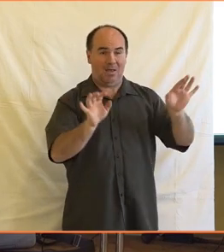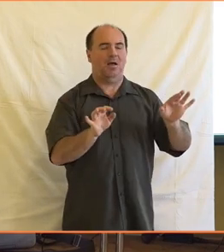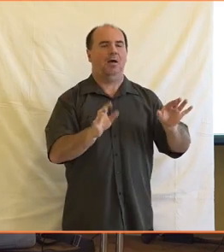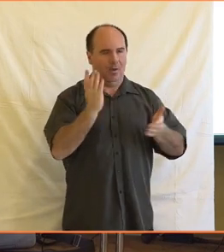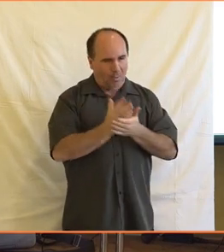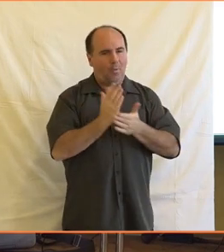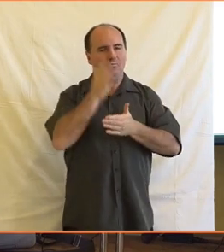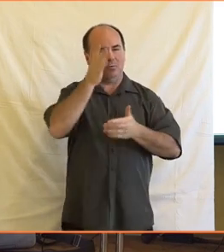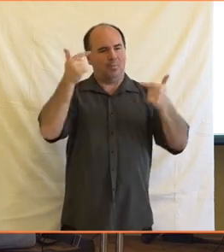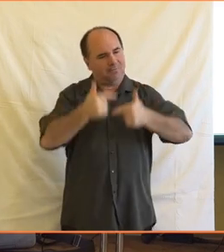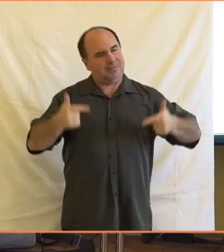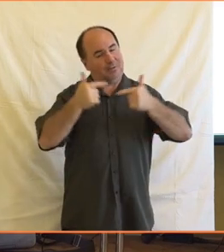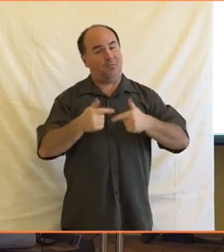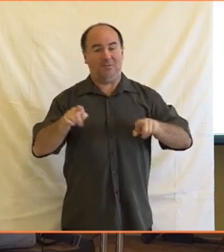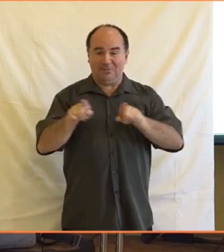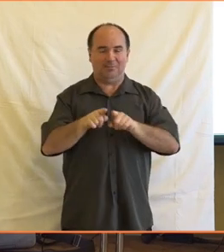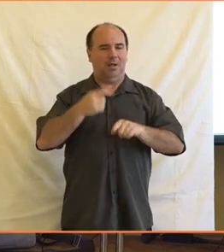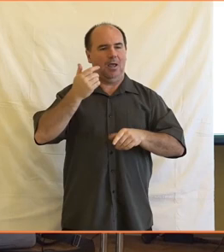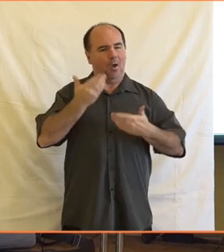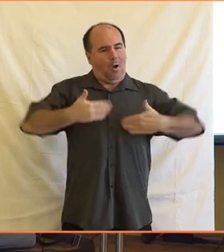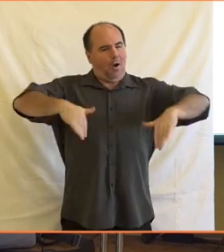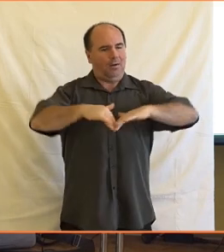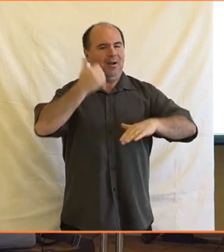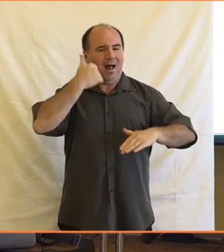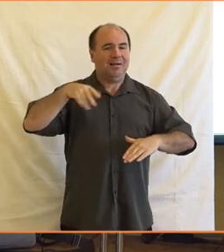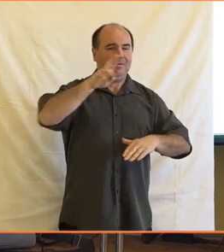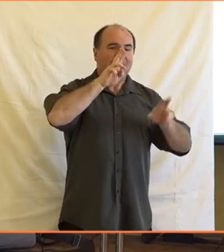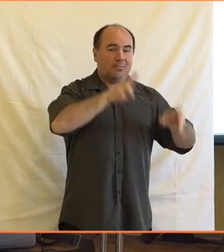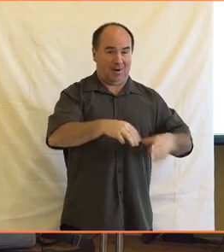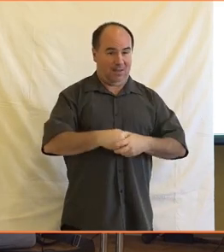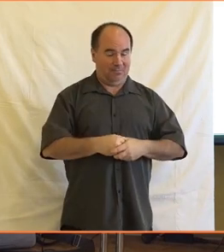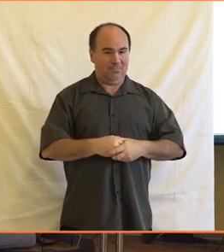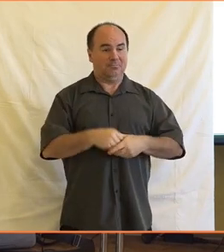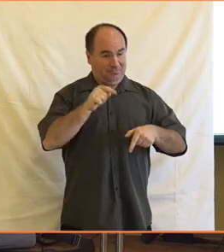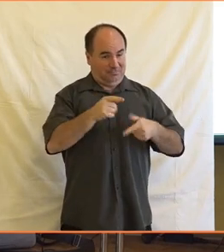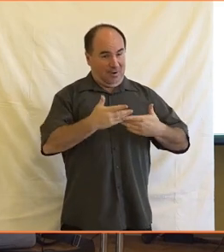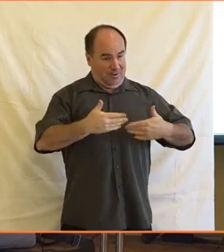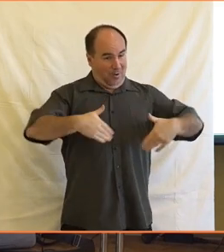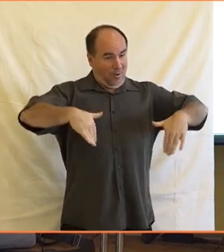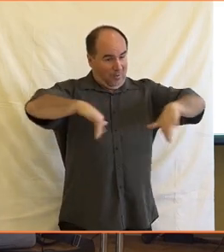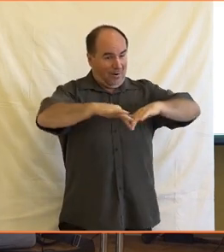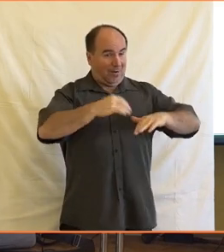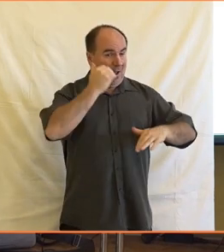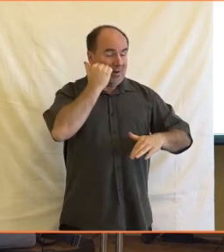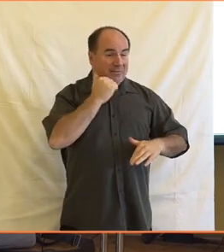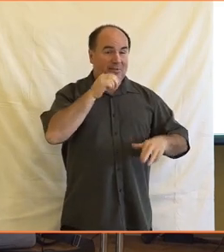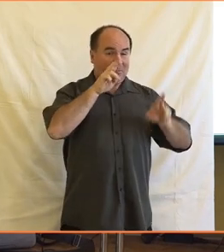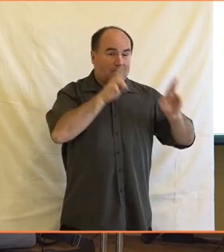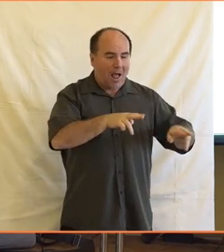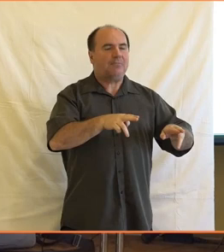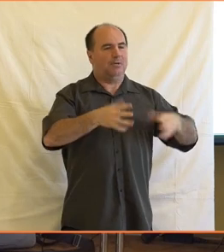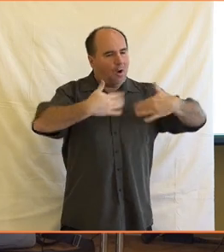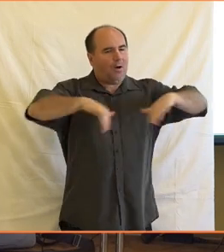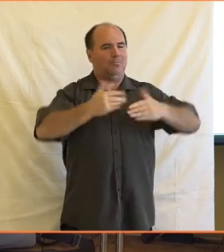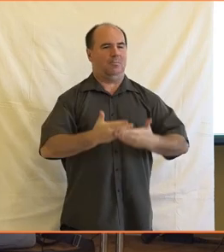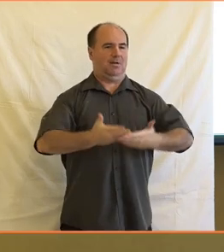činíme. Chráníme tím svobodu a demokracii a také budoucnost těchto důležitých prvků, na kterých Evropa